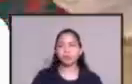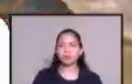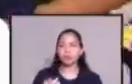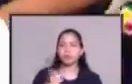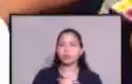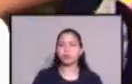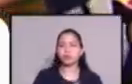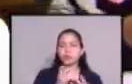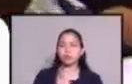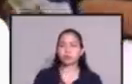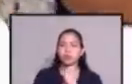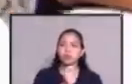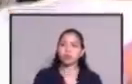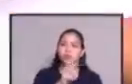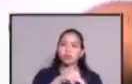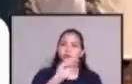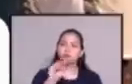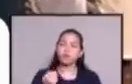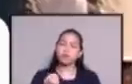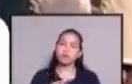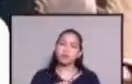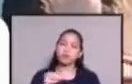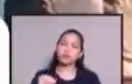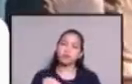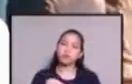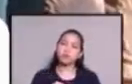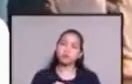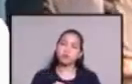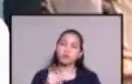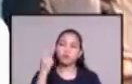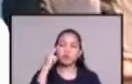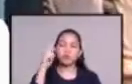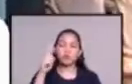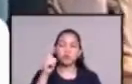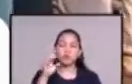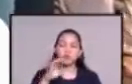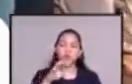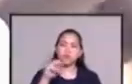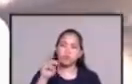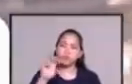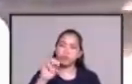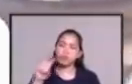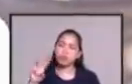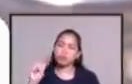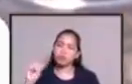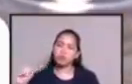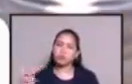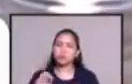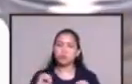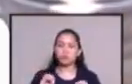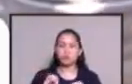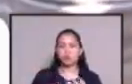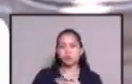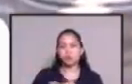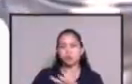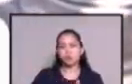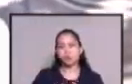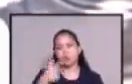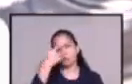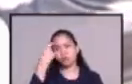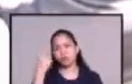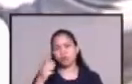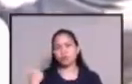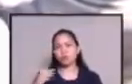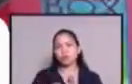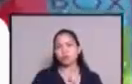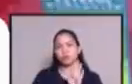daw ng tanker trucks ang Maynilad sa Manila Water. Para naman sa Metropolitan Water Works and Sewerage System, walang dapat sisihin sa sitwasyon. Ipinakita lang